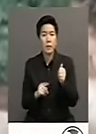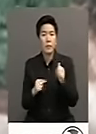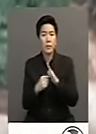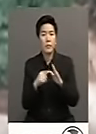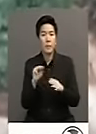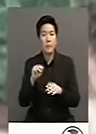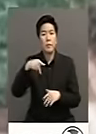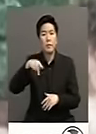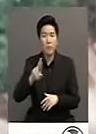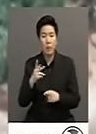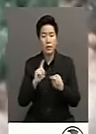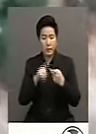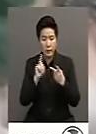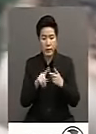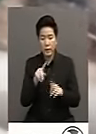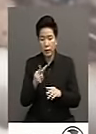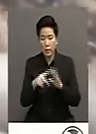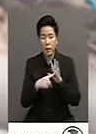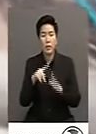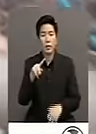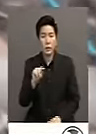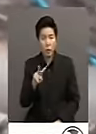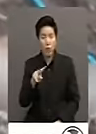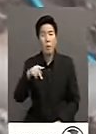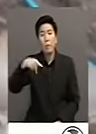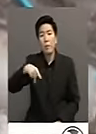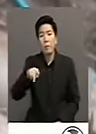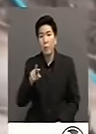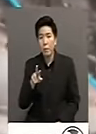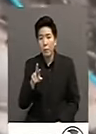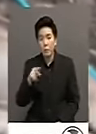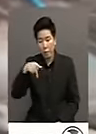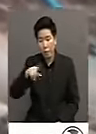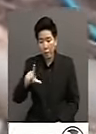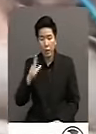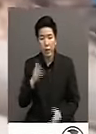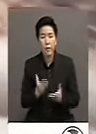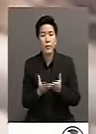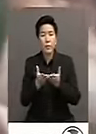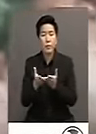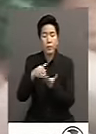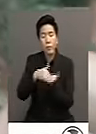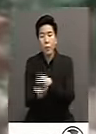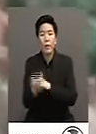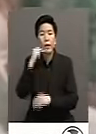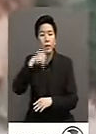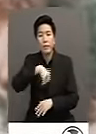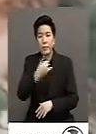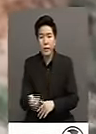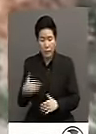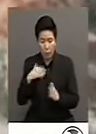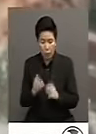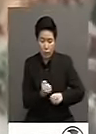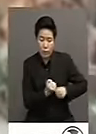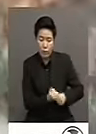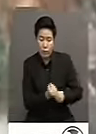พรมแก้วและเด็กชายณัฐพลมานะจากที่จมน้ำขณะที่นำเรือออกไปหาปลาส่วนนายสุเทพแอบมณีที่ได้นำเรือหางย